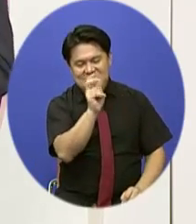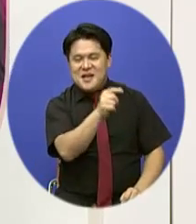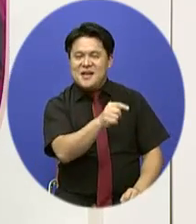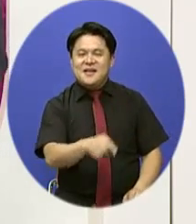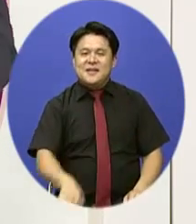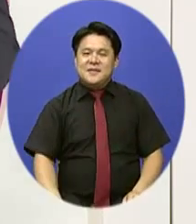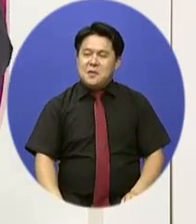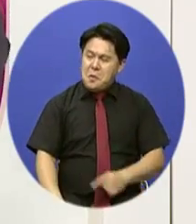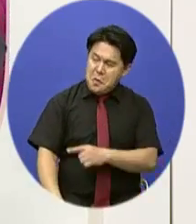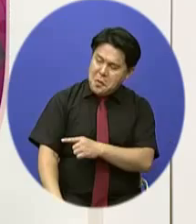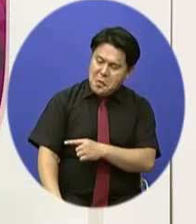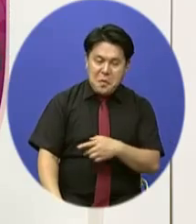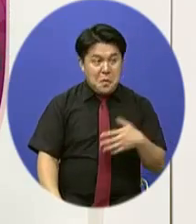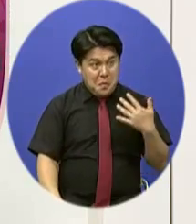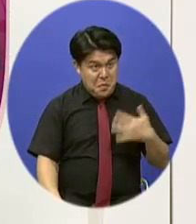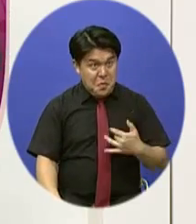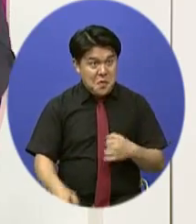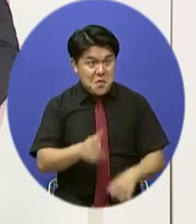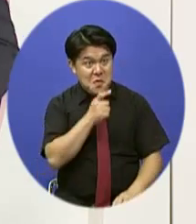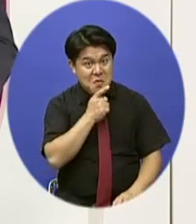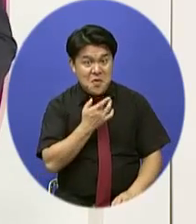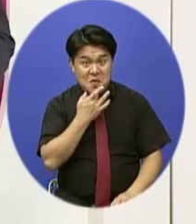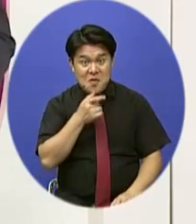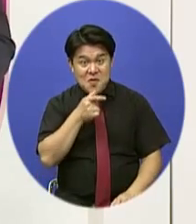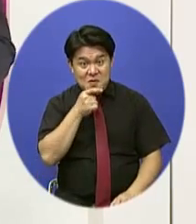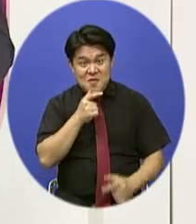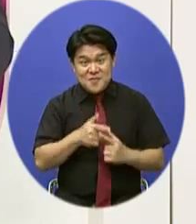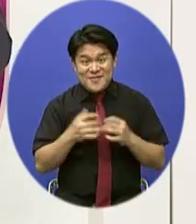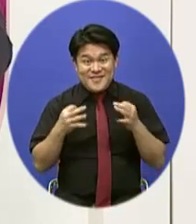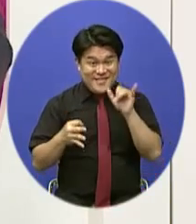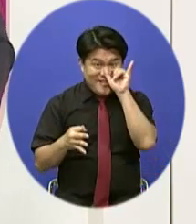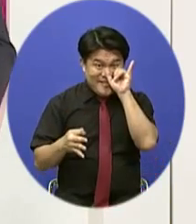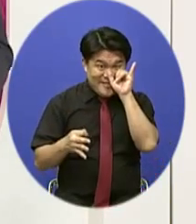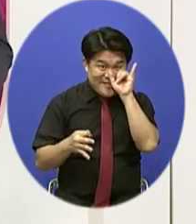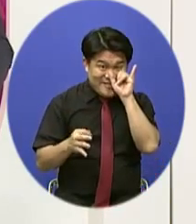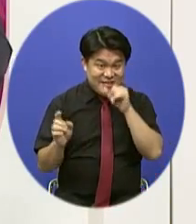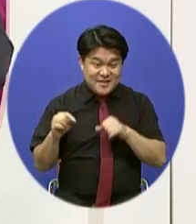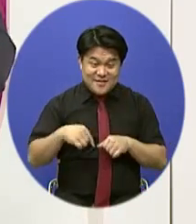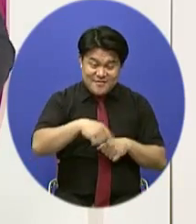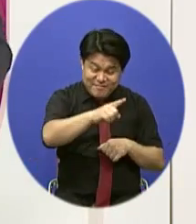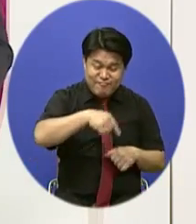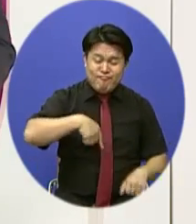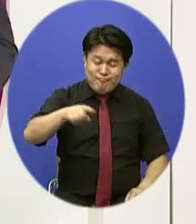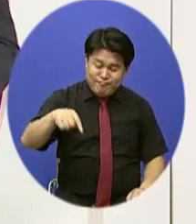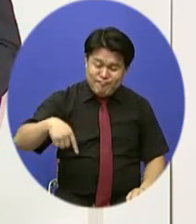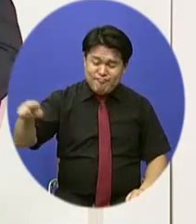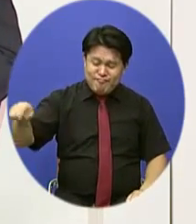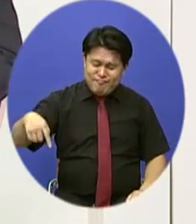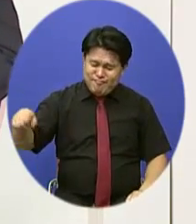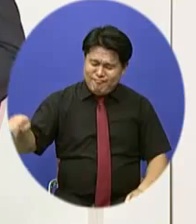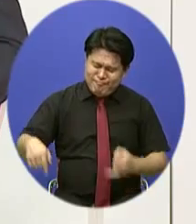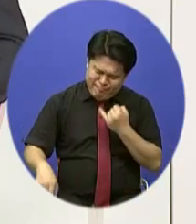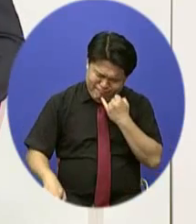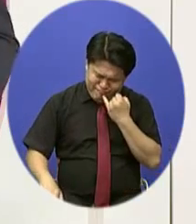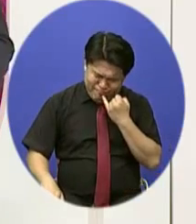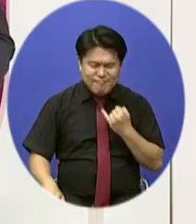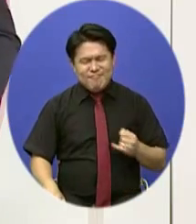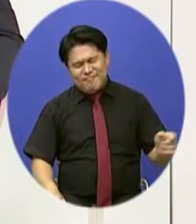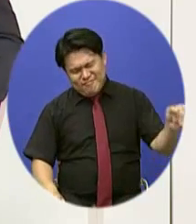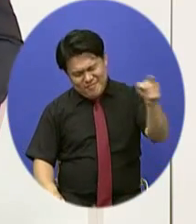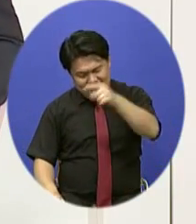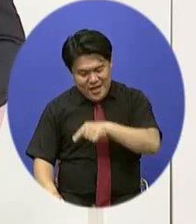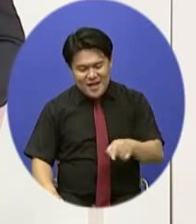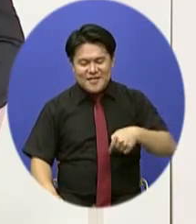또 뭐 이 뭐 월, 화, 수, 목, 금요일까지 하니까요. 네네. 이 프로도 가시고 네. 저 프로도 가시고 그럼요. 네, 네